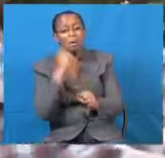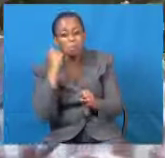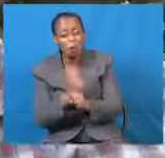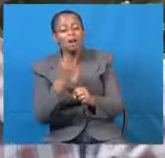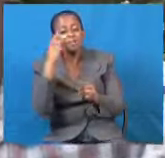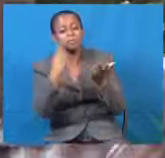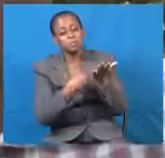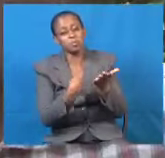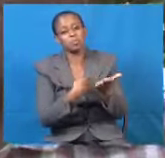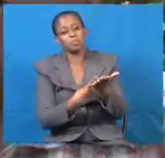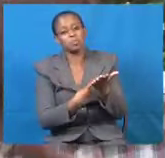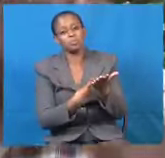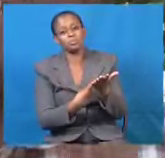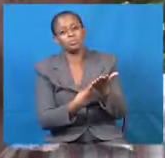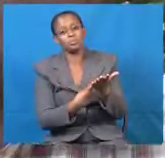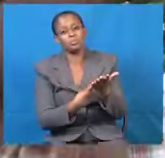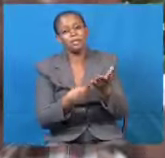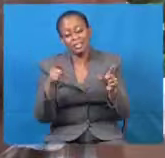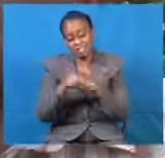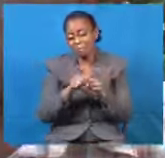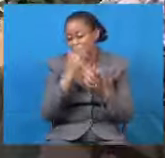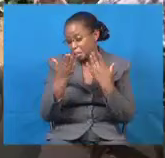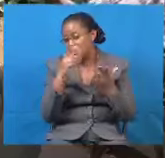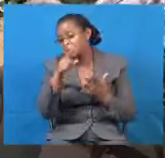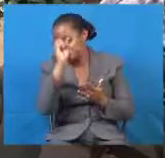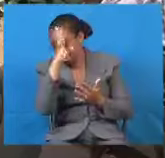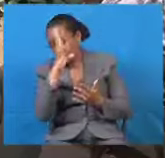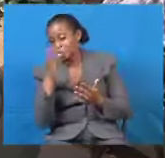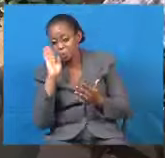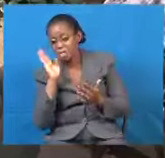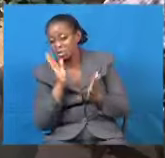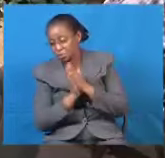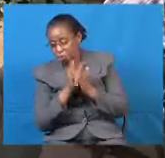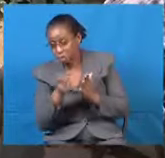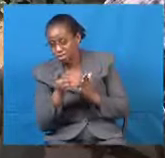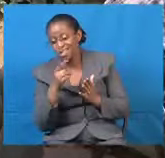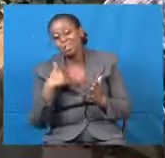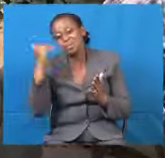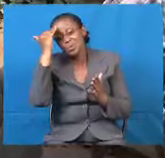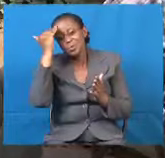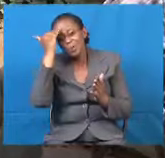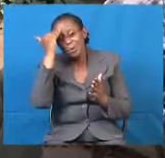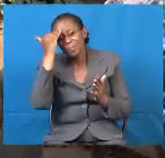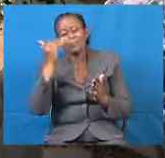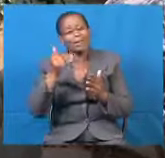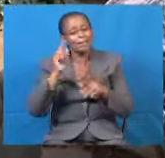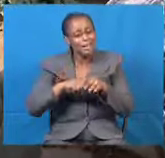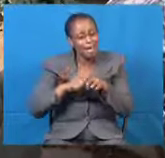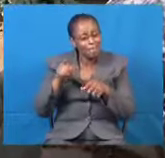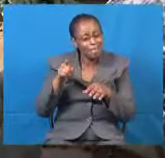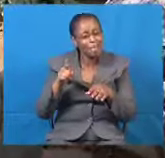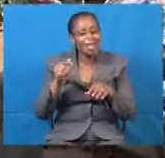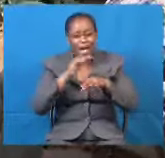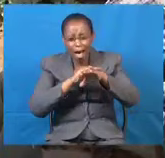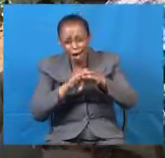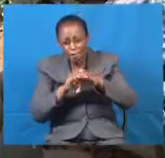hao Masters hao wabu hao masl hao wazungu Jambo ling ambalo lilet kush angaza ni kwamba wajua wakati huo